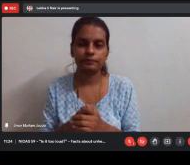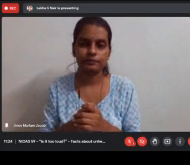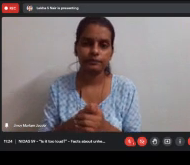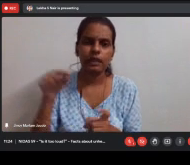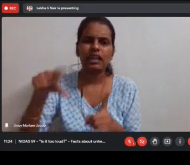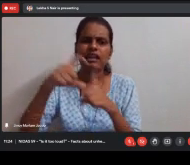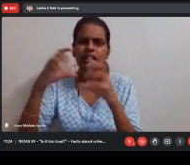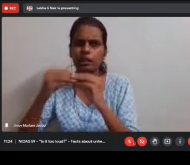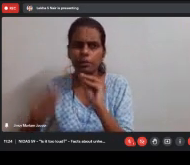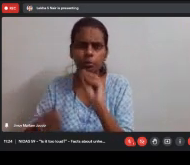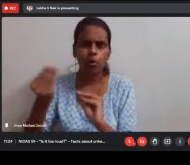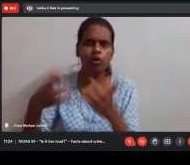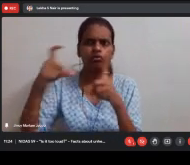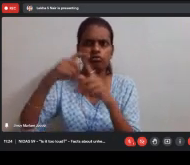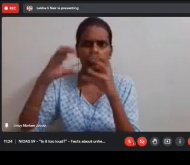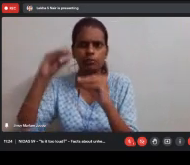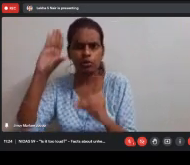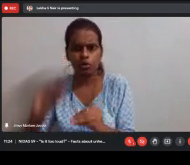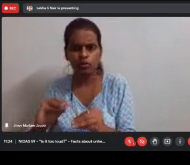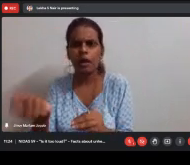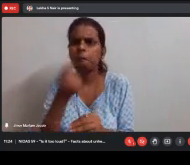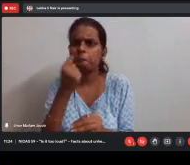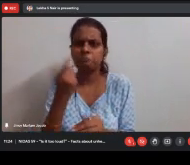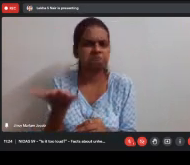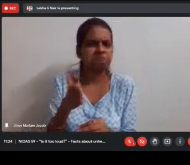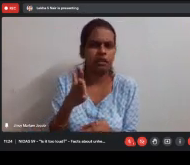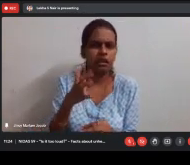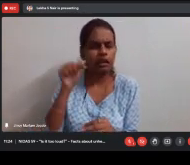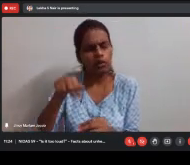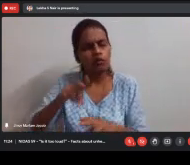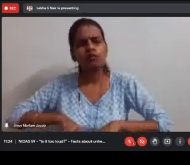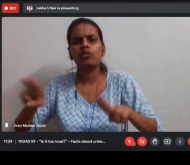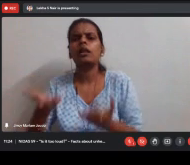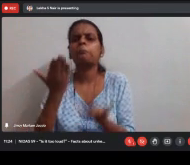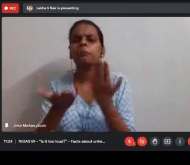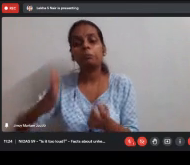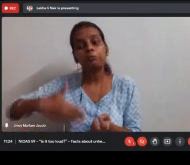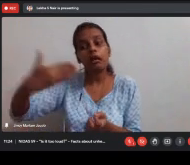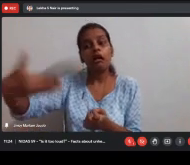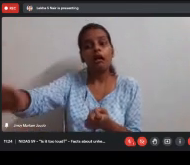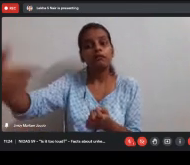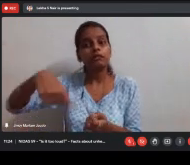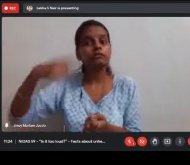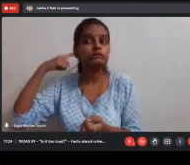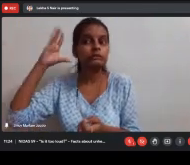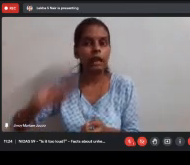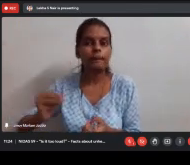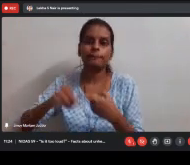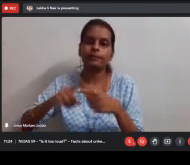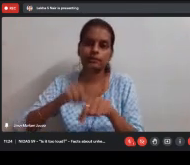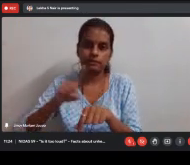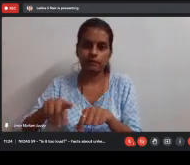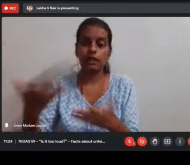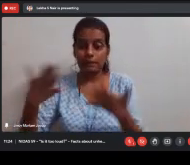നമ്മുടെ ബി പി, ഹൈപ്പർ ടെൻഷൻ, ബ്ലഡ് പ്രഷർ, അതുപോലെ തന്നെ നിയന്ത്രിതമല്ലാത്ത ഷുഗർ,